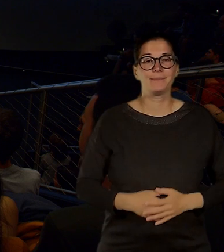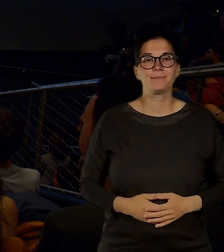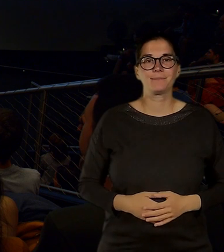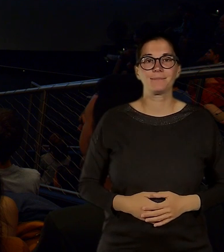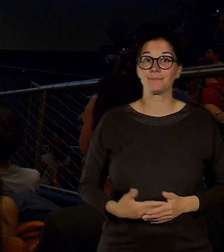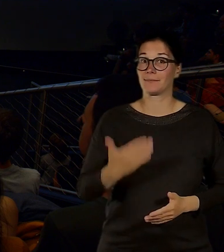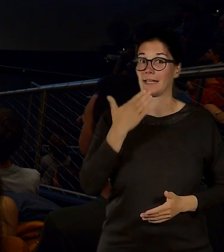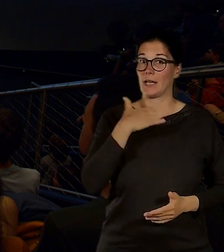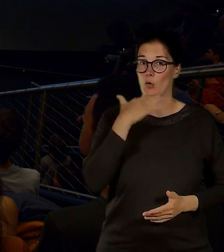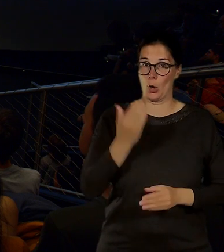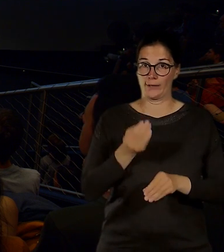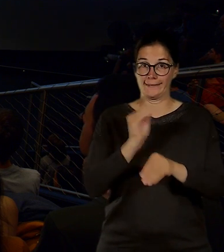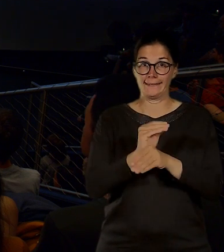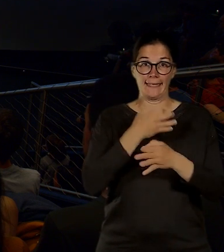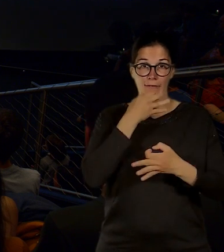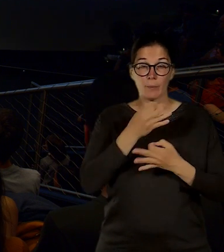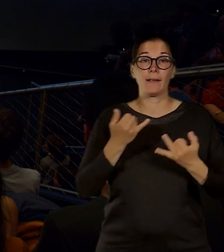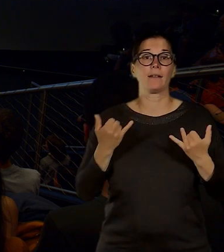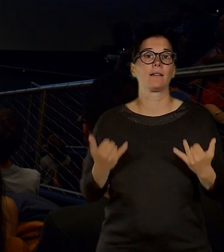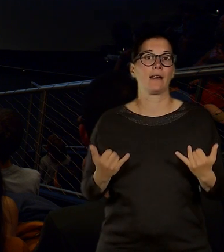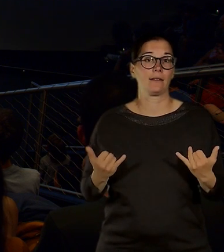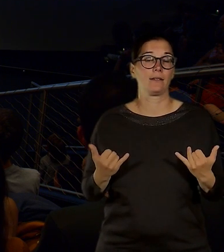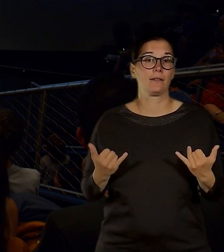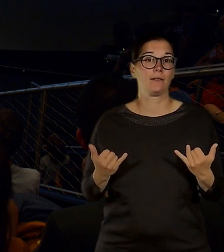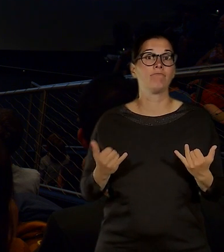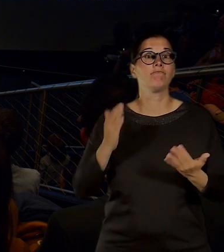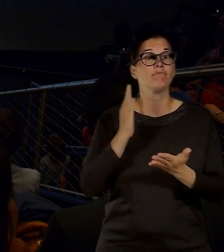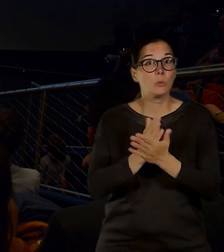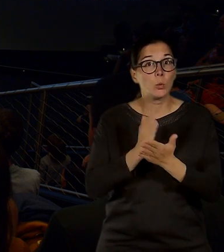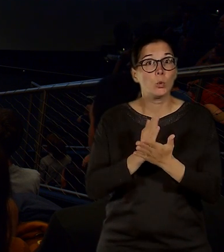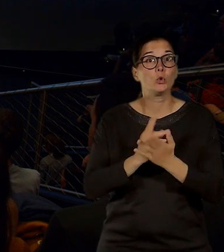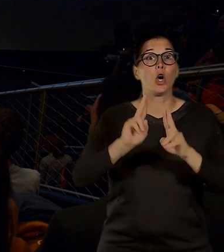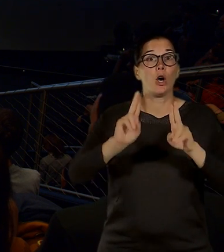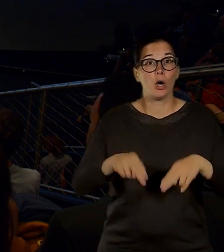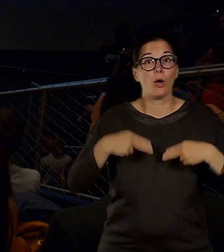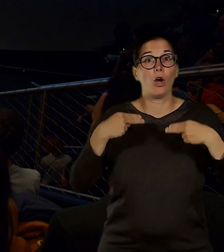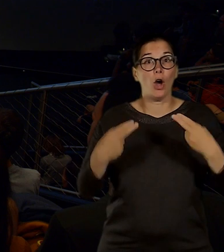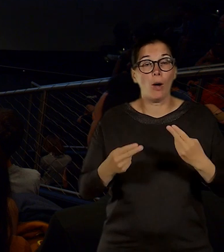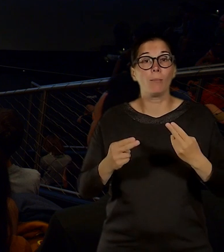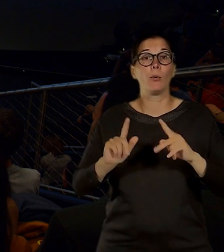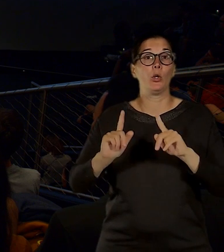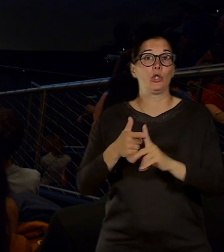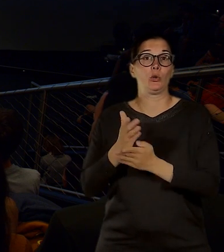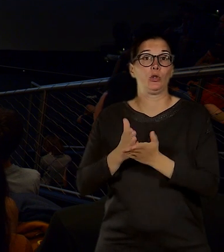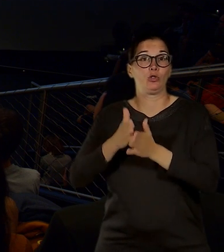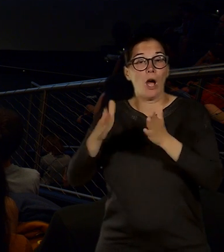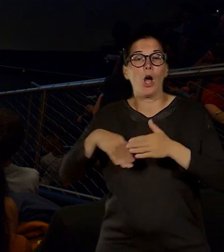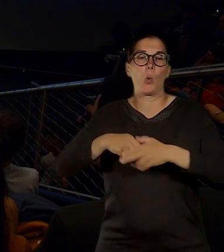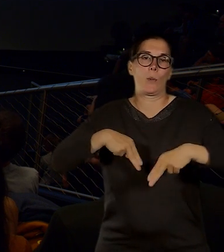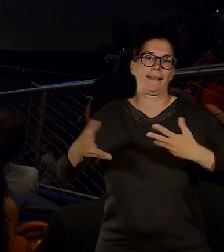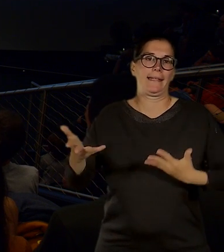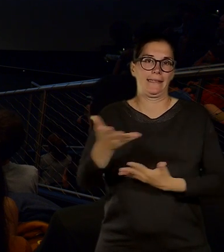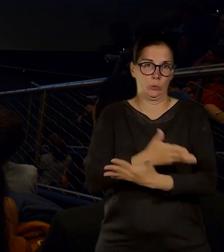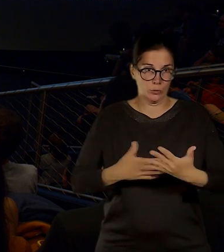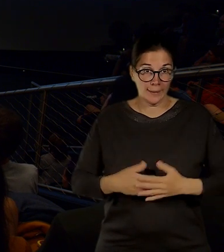Děkuju moc za doplnění. No a teďkon už nastává ta chvíle, kterou jsem slíbil na začátku, a to diskuzní panel. Já